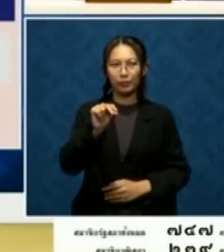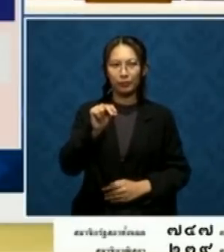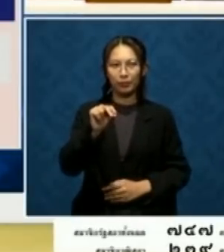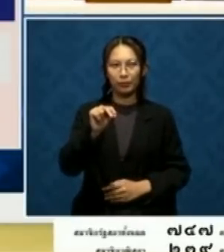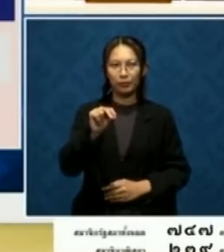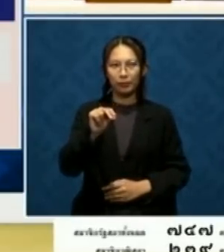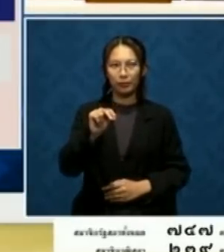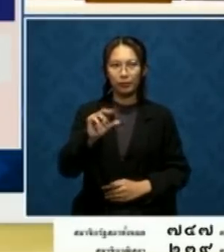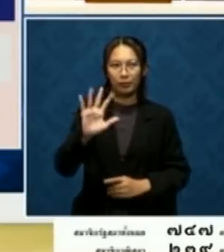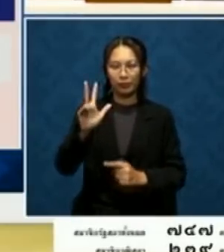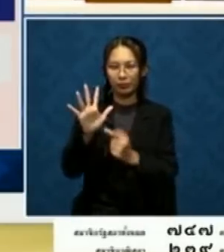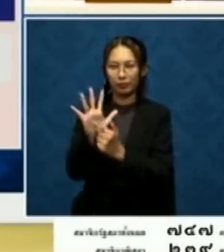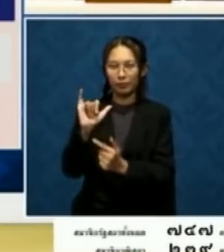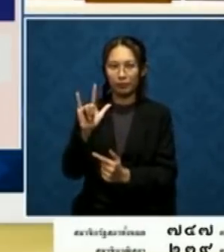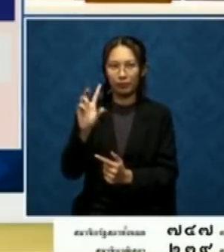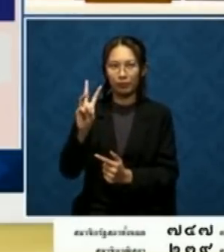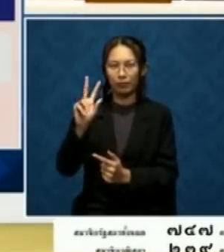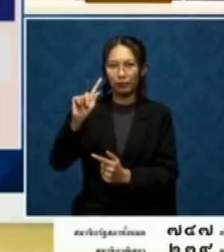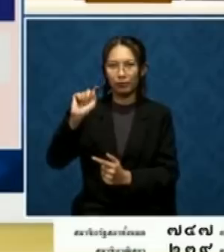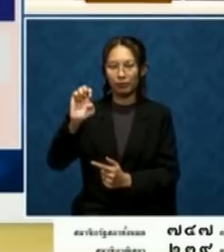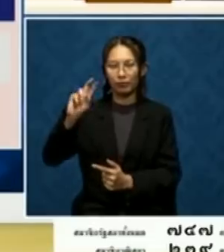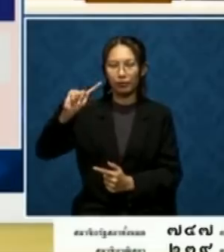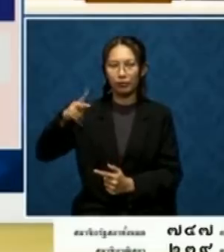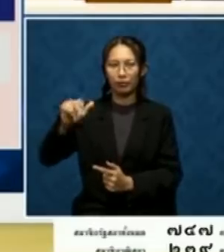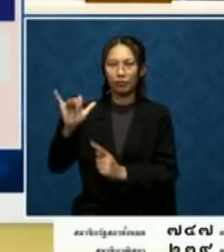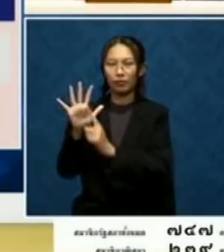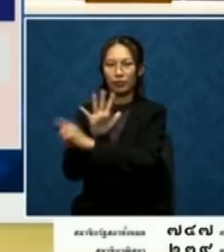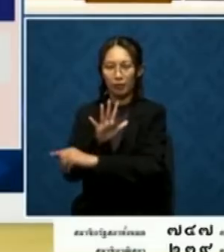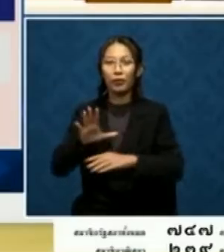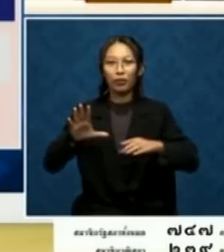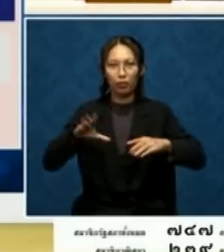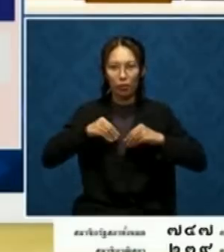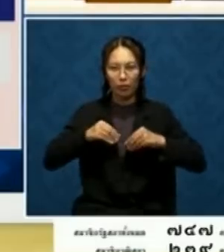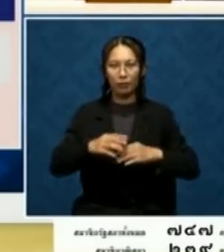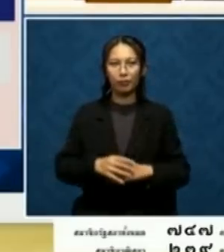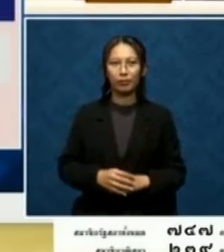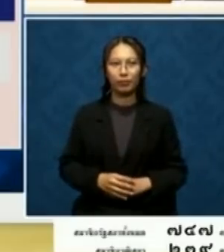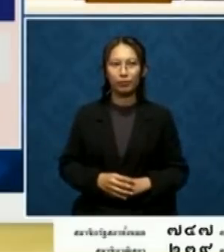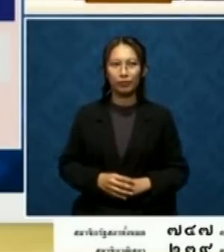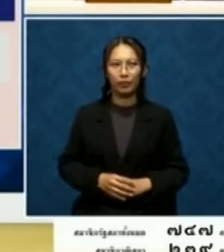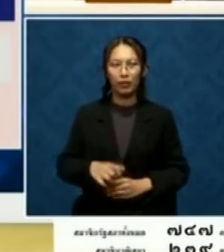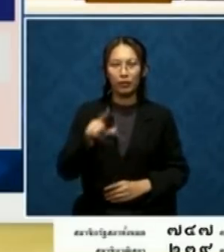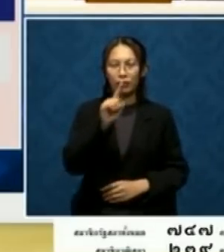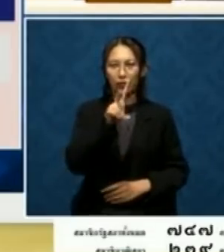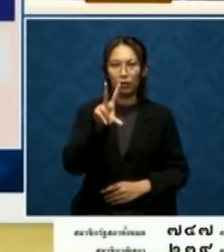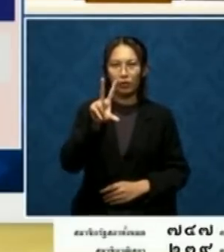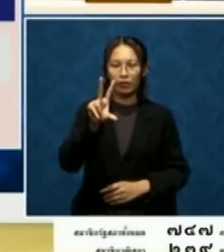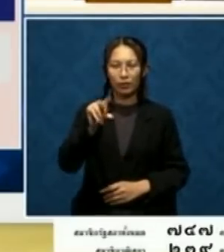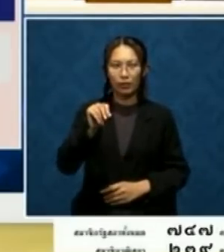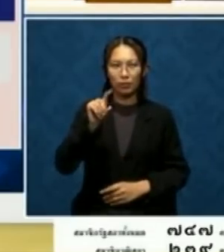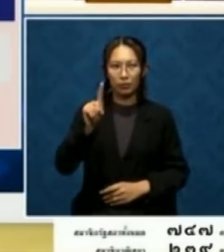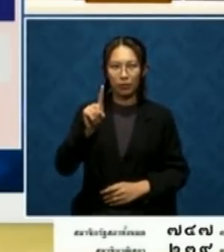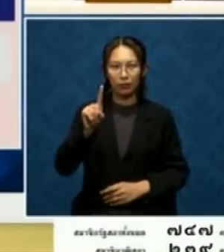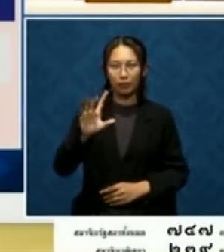230กว่าคนเนี่ยถือว่าขาดเยอะนะครับวันนี้10กว่าคนเนี่ยนะดังนั้นมันก็เป็นสิ่งที่ชี้เห็นด้วยเหมือนกันว่าอาจจะมีสวบางส่วน